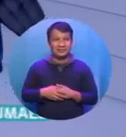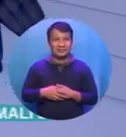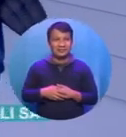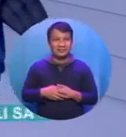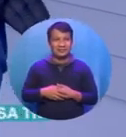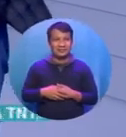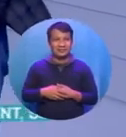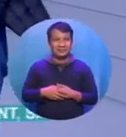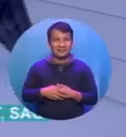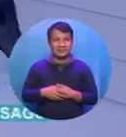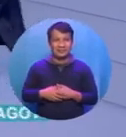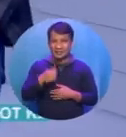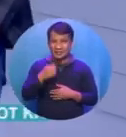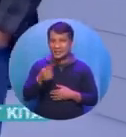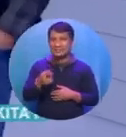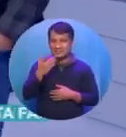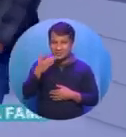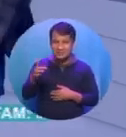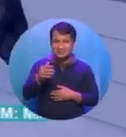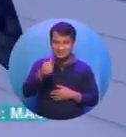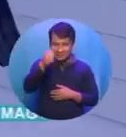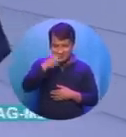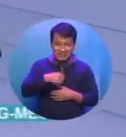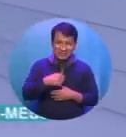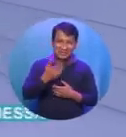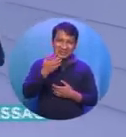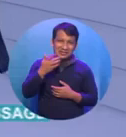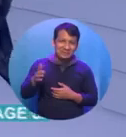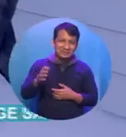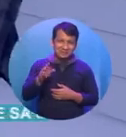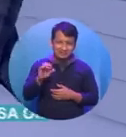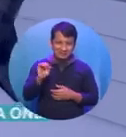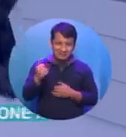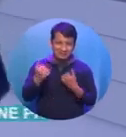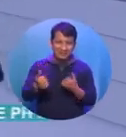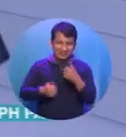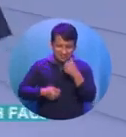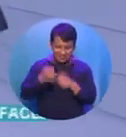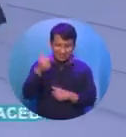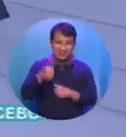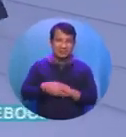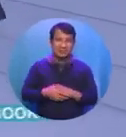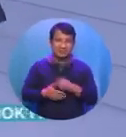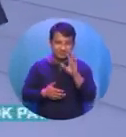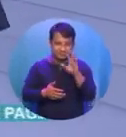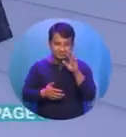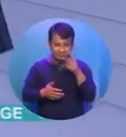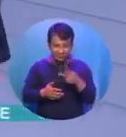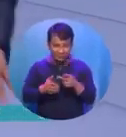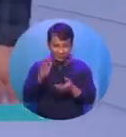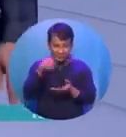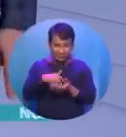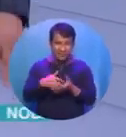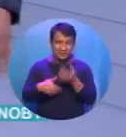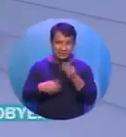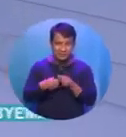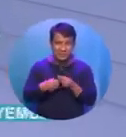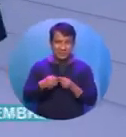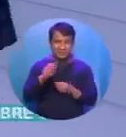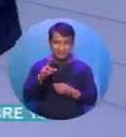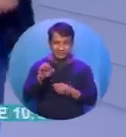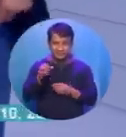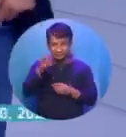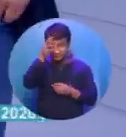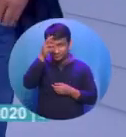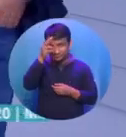sobrang sarap, pasensya na. Oh, uling roses. Okay, panalo ka na ma'am. 5,000 plus uling roses na